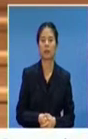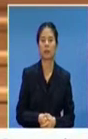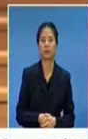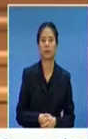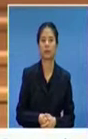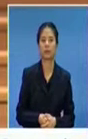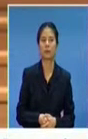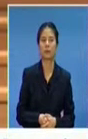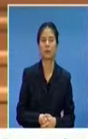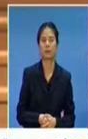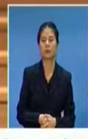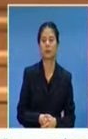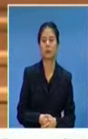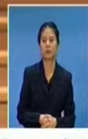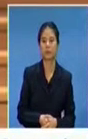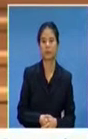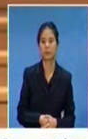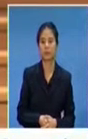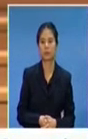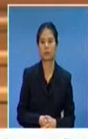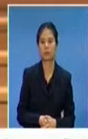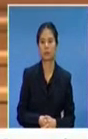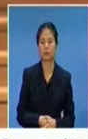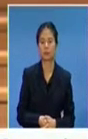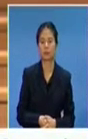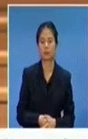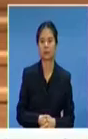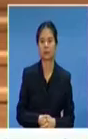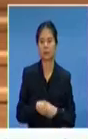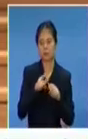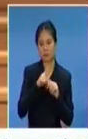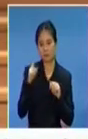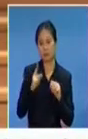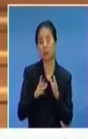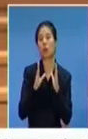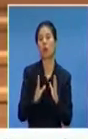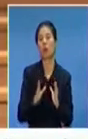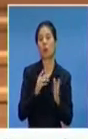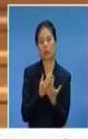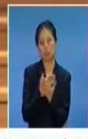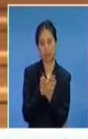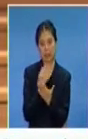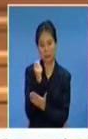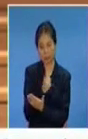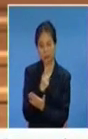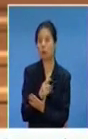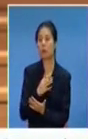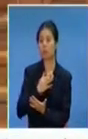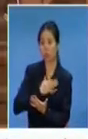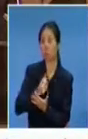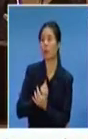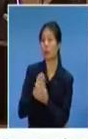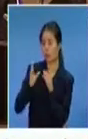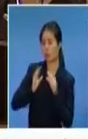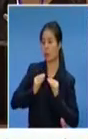ไอ้เงินไม่มากาไม่เป็นเนี่ยมันก็จะมีสองผู้ครับคือหนึ่งผู้ให้สองผู้รับดังนั้นการส